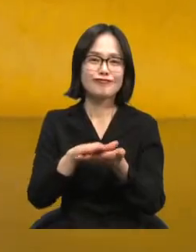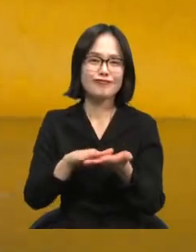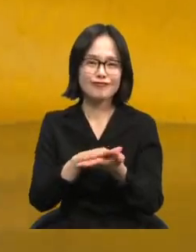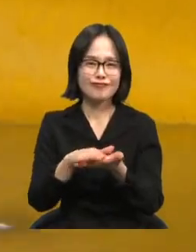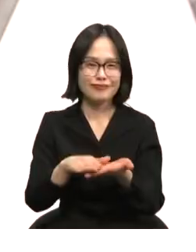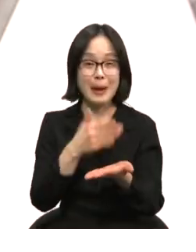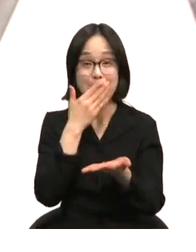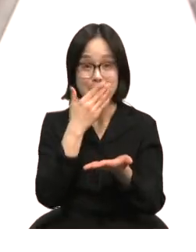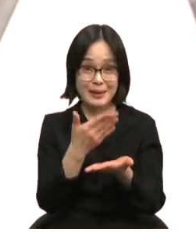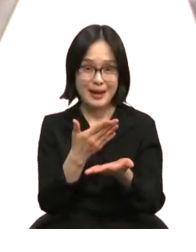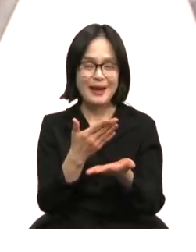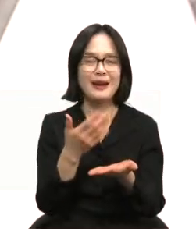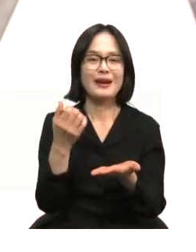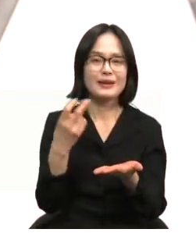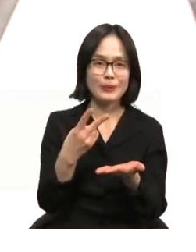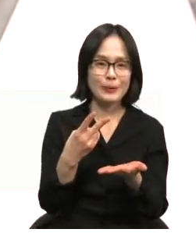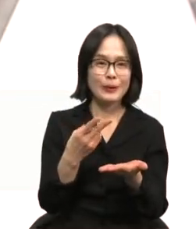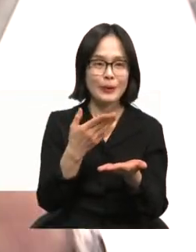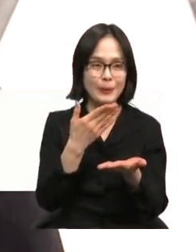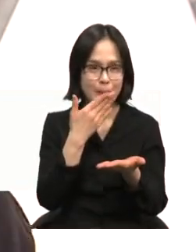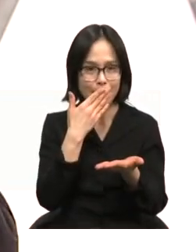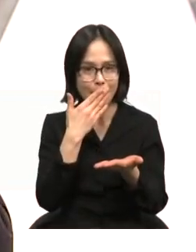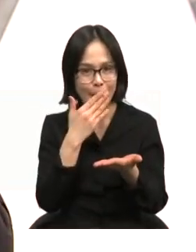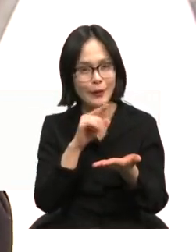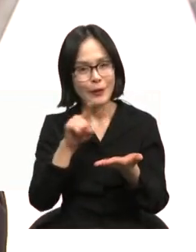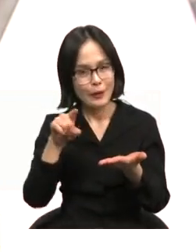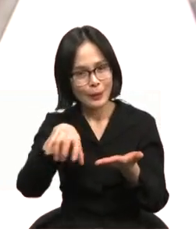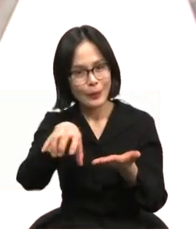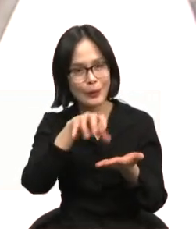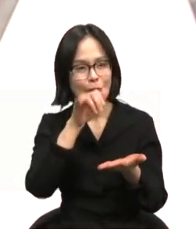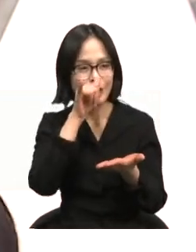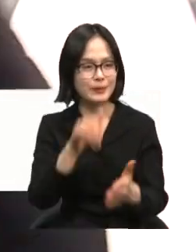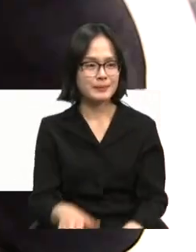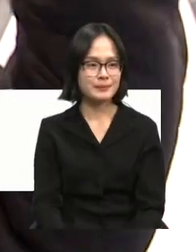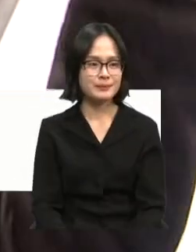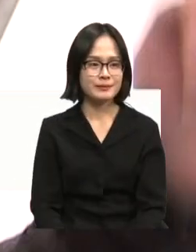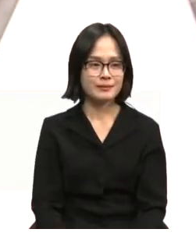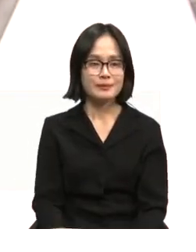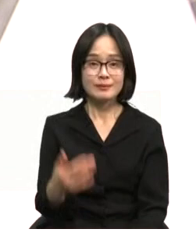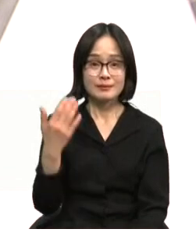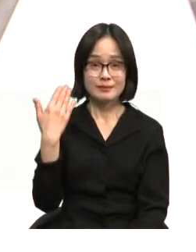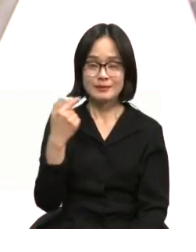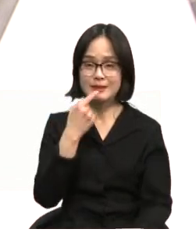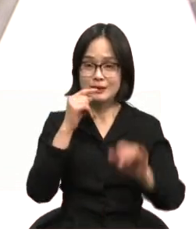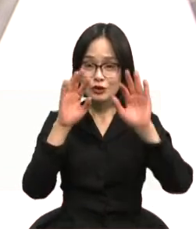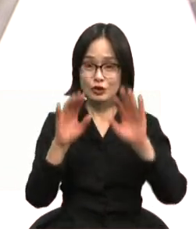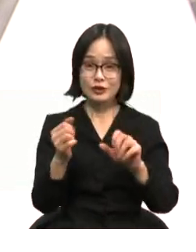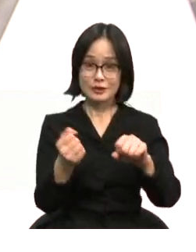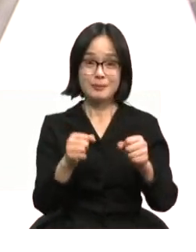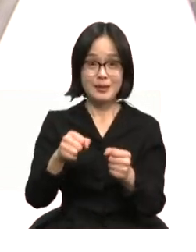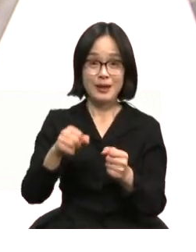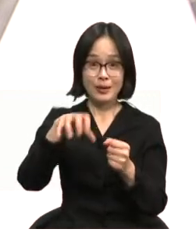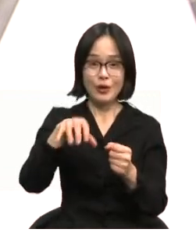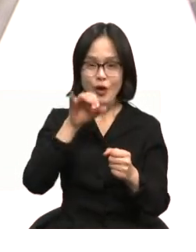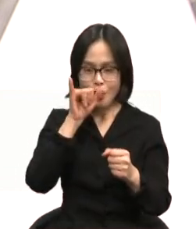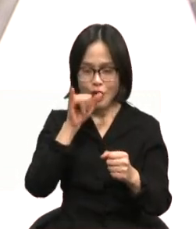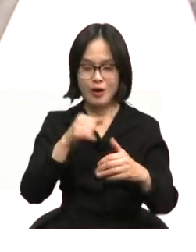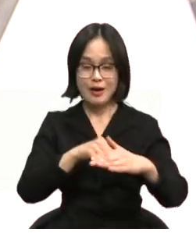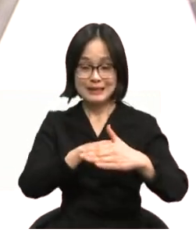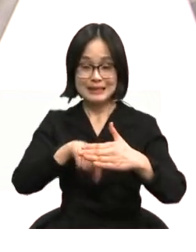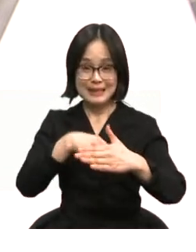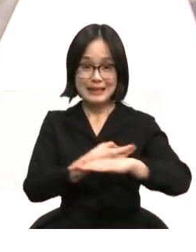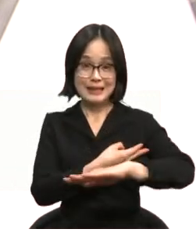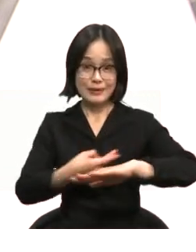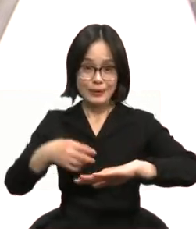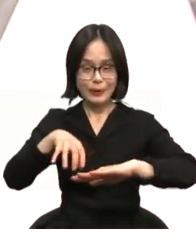있습니다. 때문에 이제 눈썰매장이나 뭐 아니면 좀 이제 그 실내 워터파크 이렇게 가는데 지금 이제